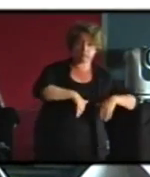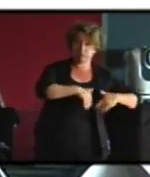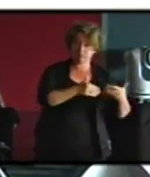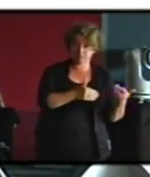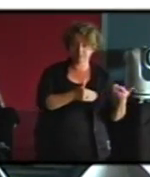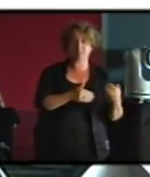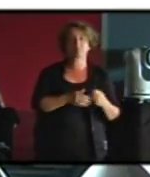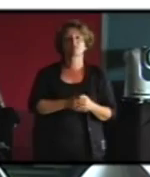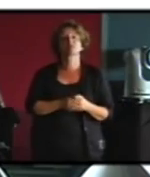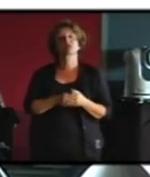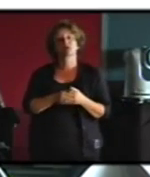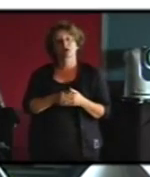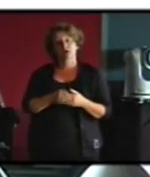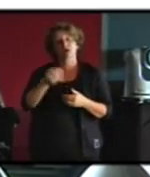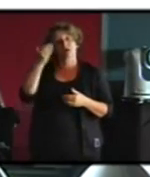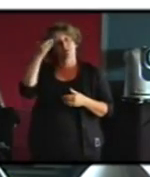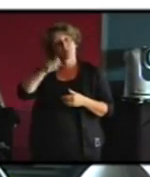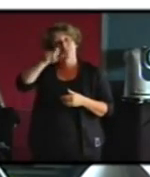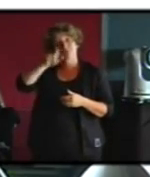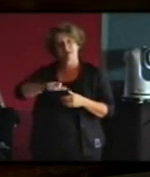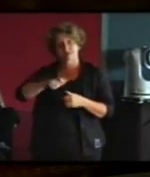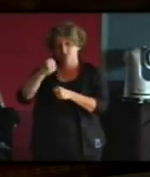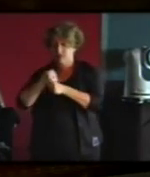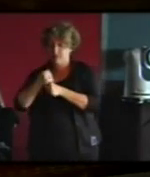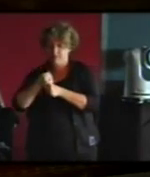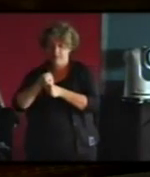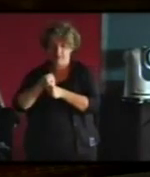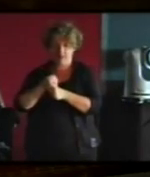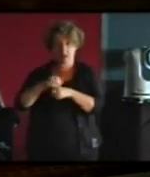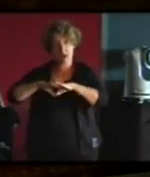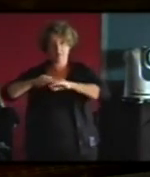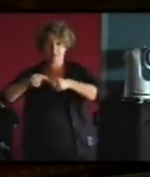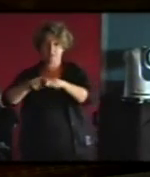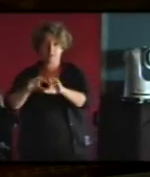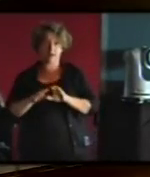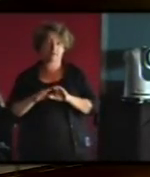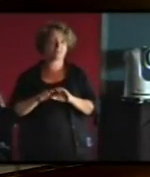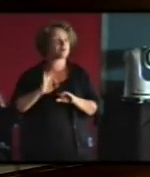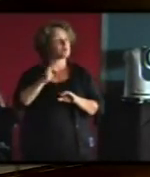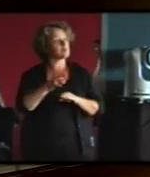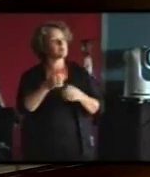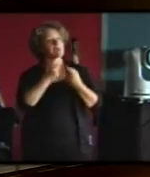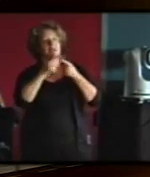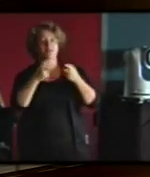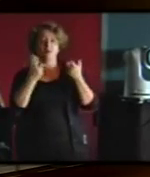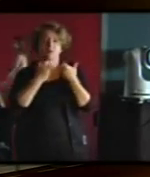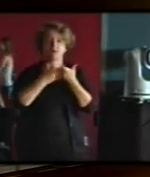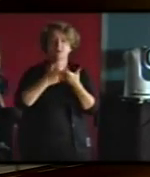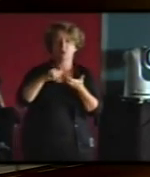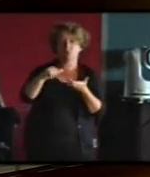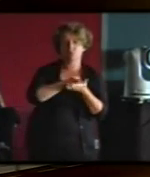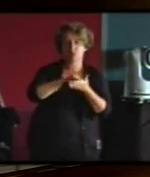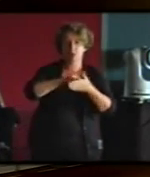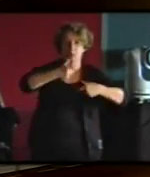ceux qui y travaillent et qui y habitent, alors ils adorent. Oui, alors que ce n'est pas le cas à New York, à Manhattan tout à l'heure, où il y a des logements et des